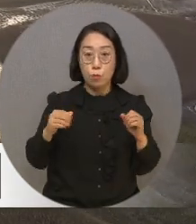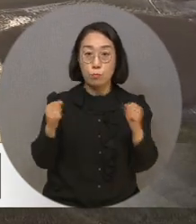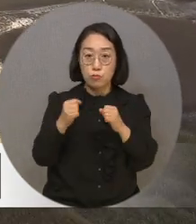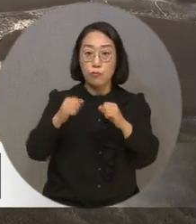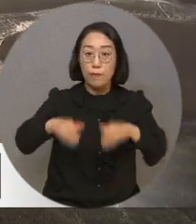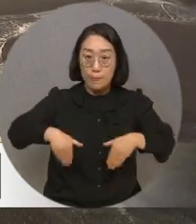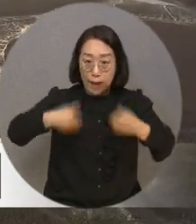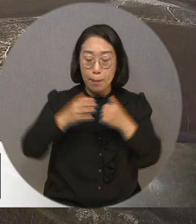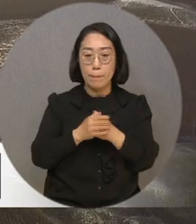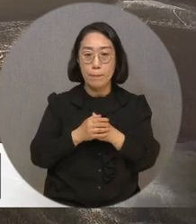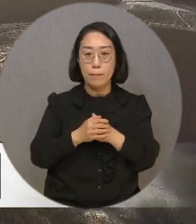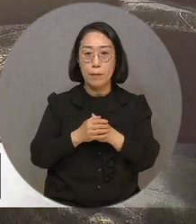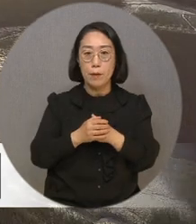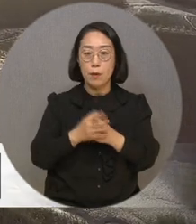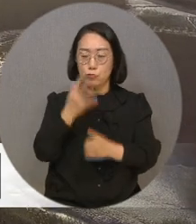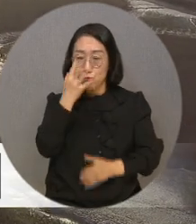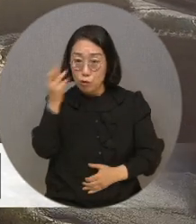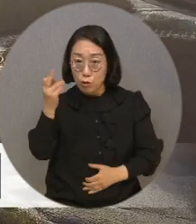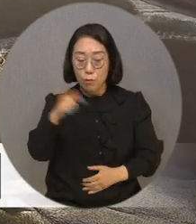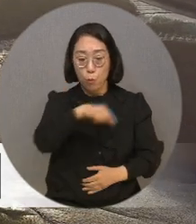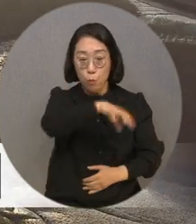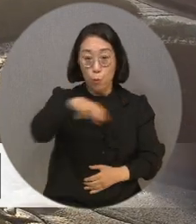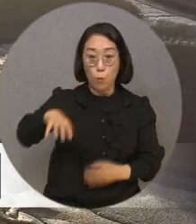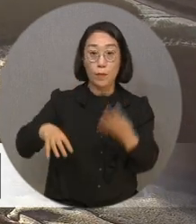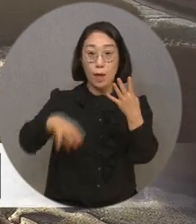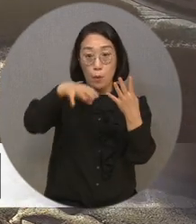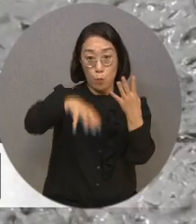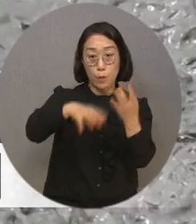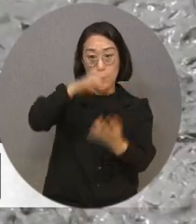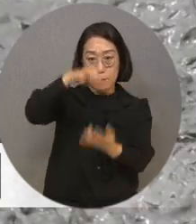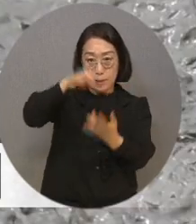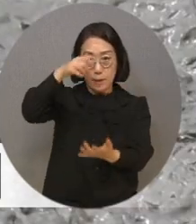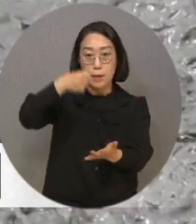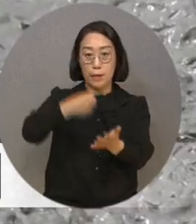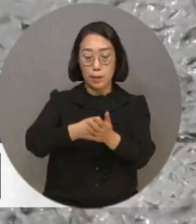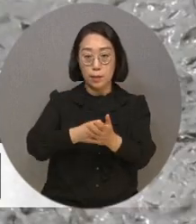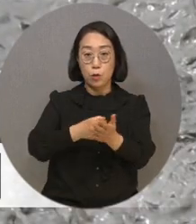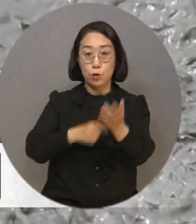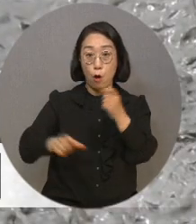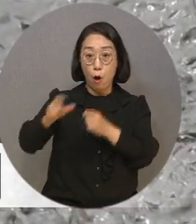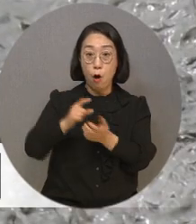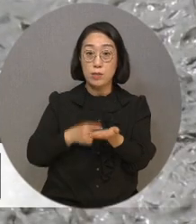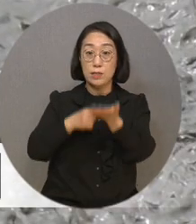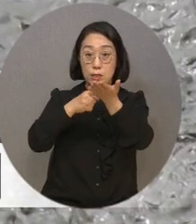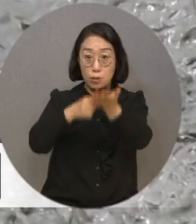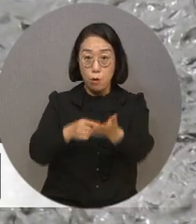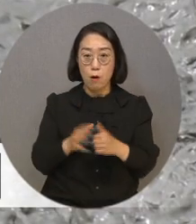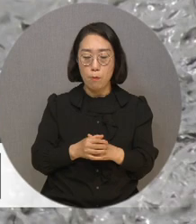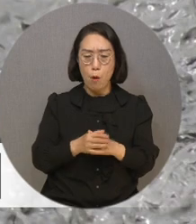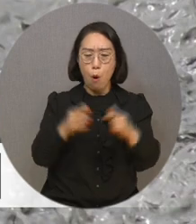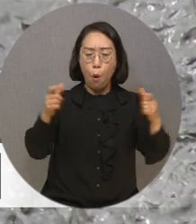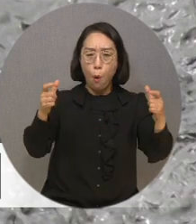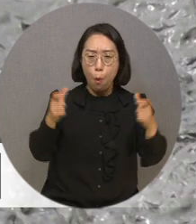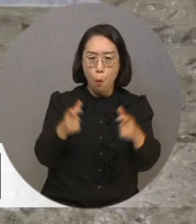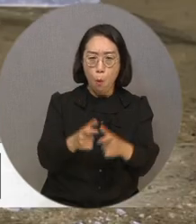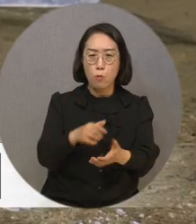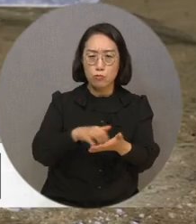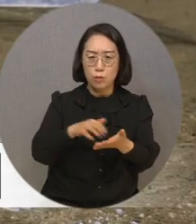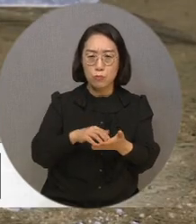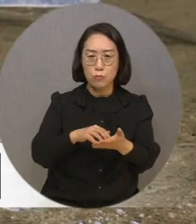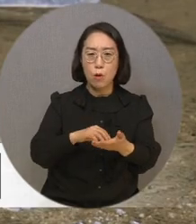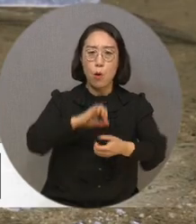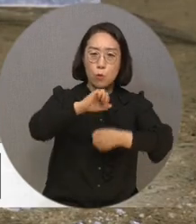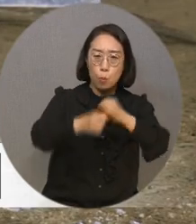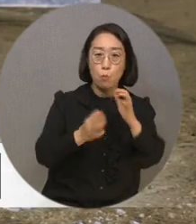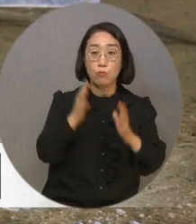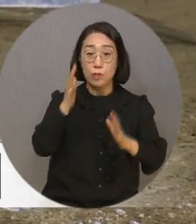순천 네 곳이 세계자연유산으로 등재됐습니다. 추가 신청 지역은 멸종위기종, 고유종을 포함해 300여